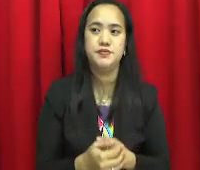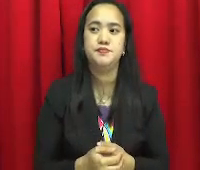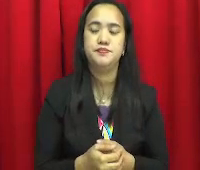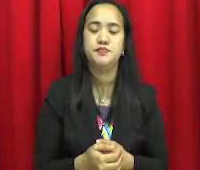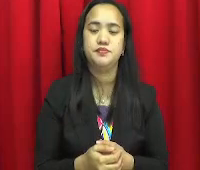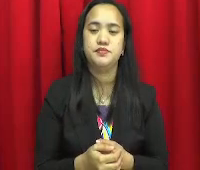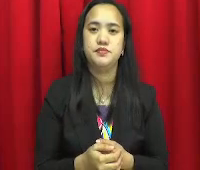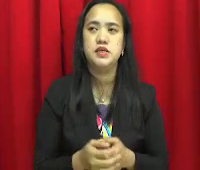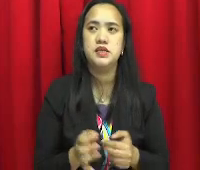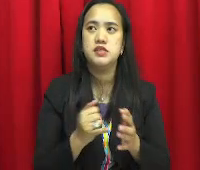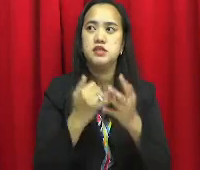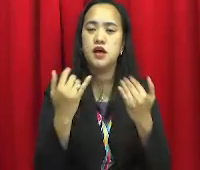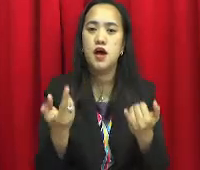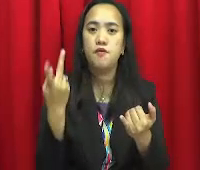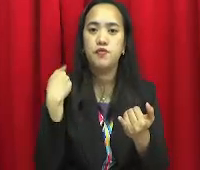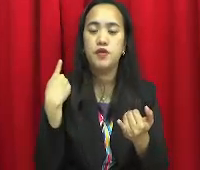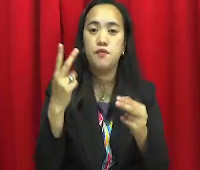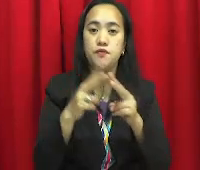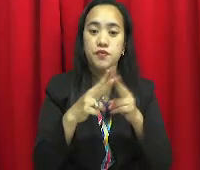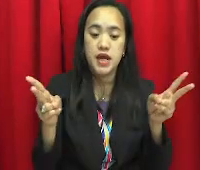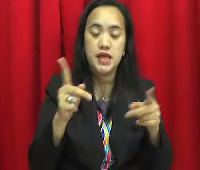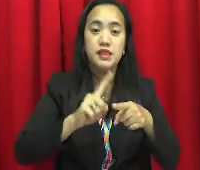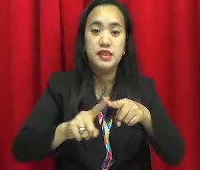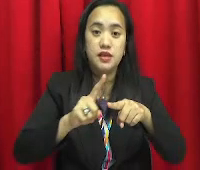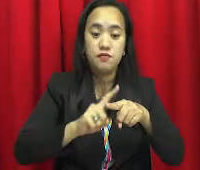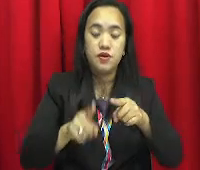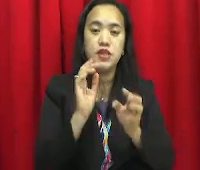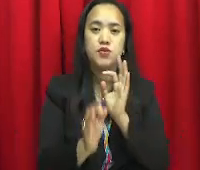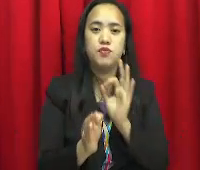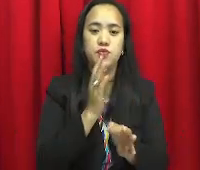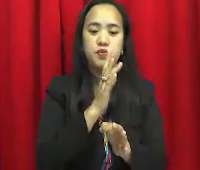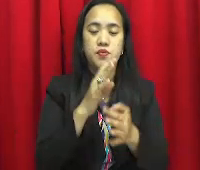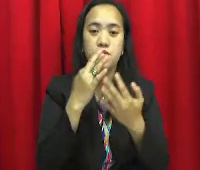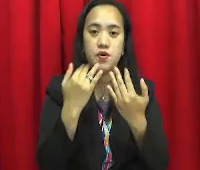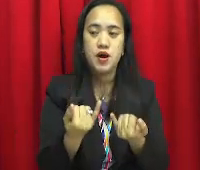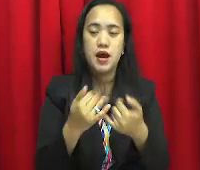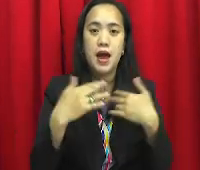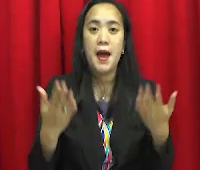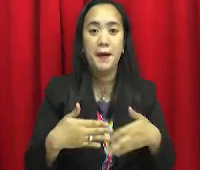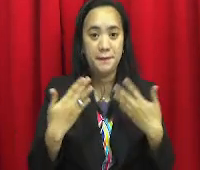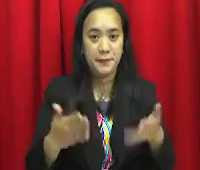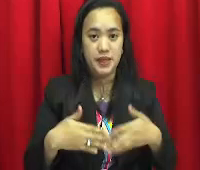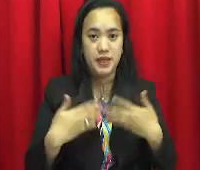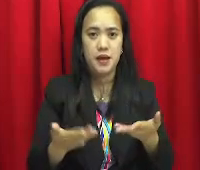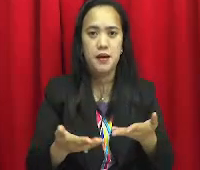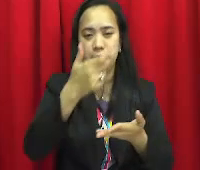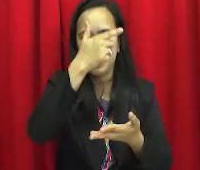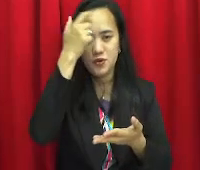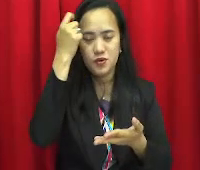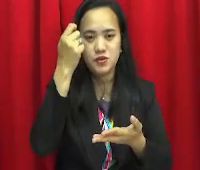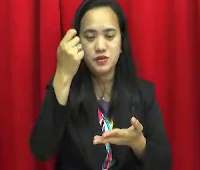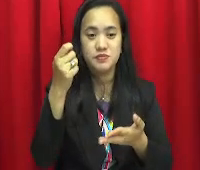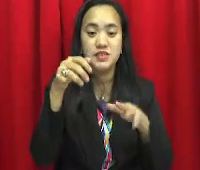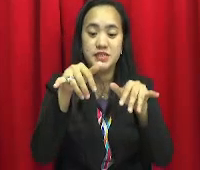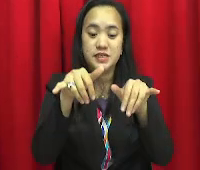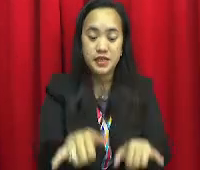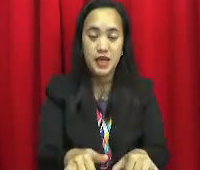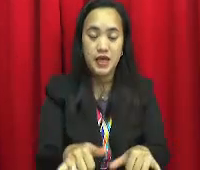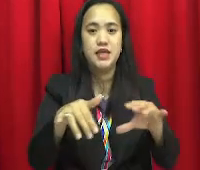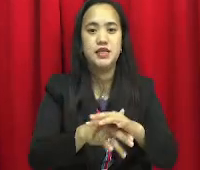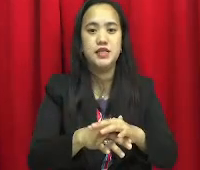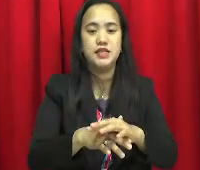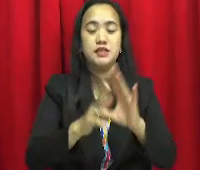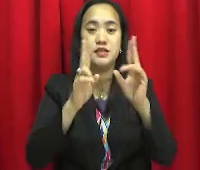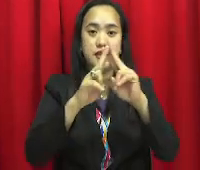kasi nandoon ka na maayos din yung bahay. Yeah. Pagdating mo, maayos yung bahay kasi andun ka naman. Yeah, yeah, yeah. Tsaka yun ang kasiyahan mo